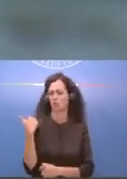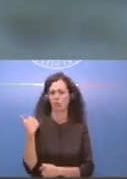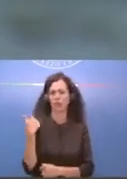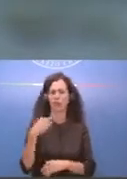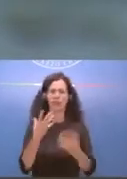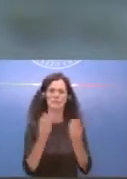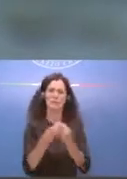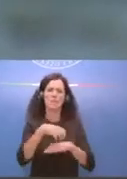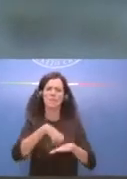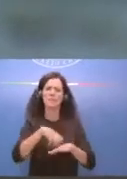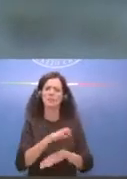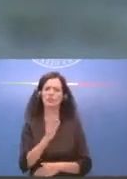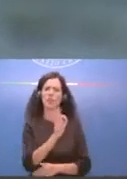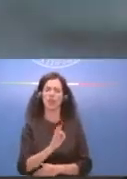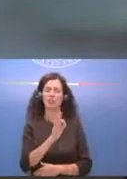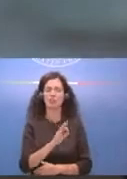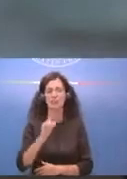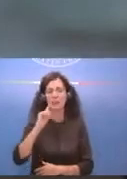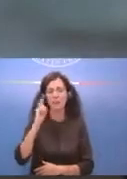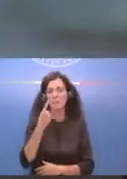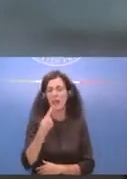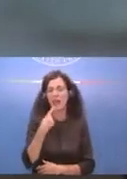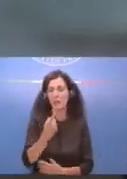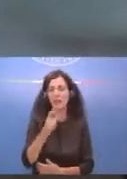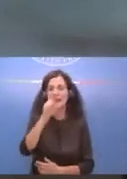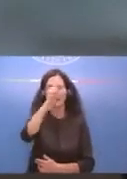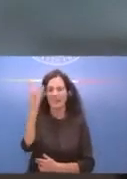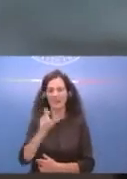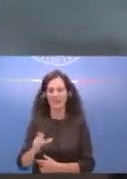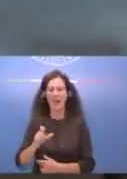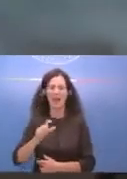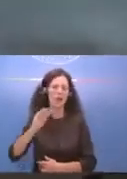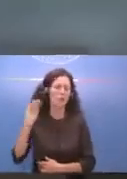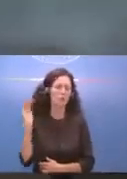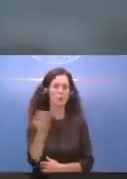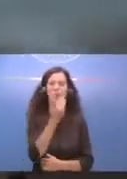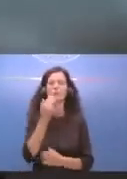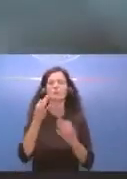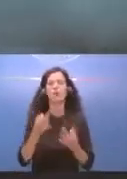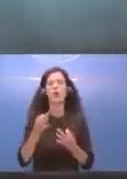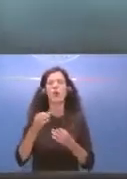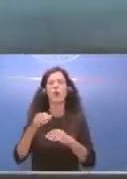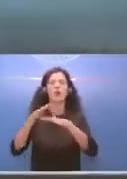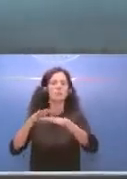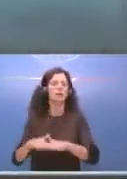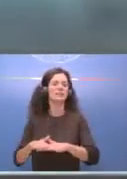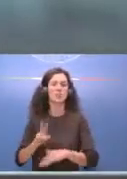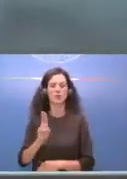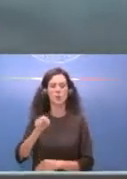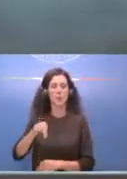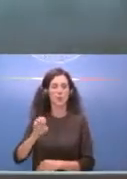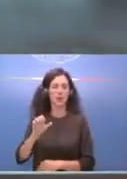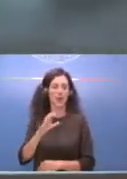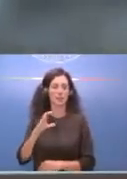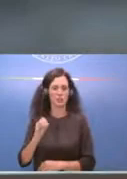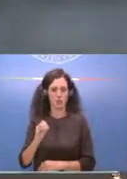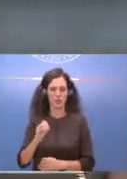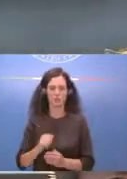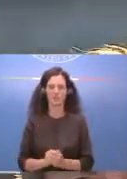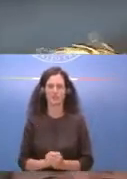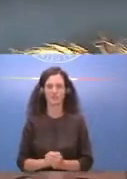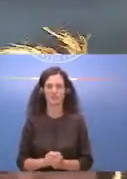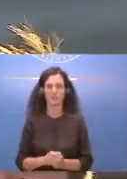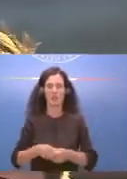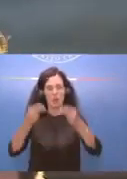considerare l'intero paese come sito dell'unesco su un totale di 58